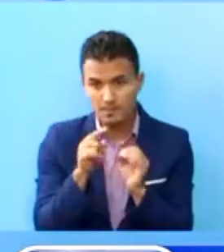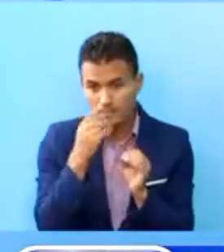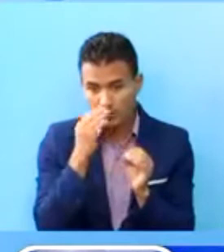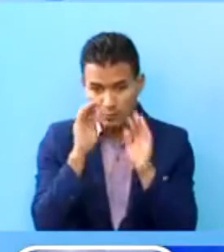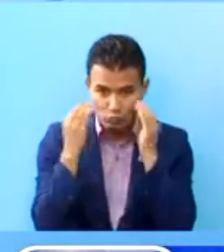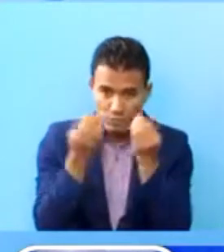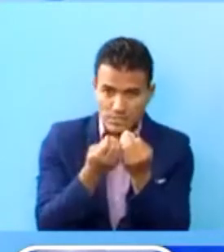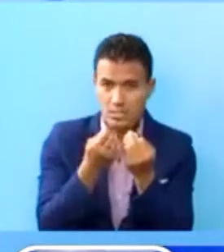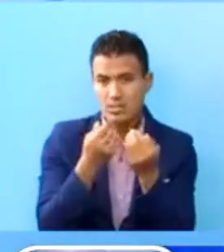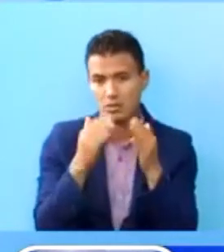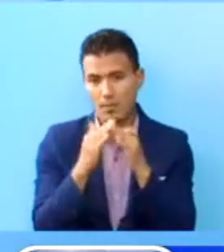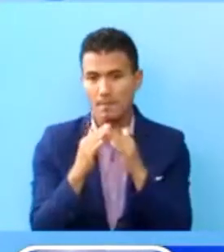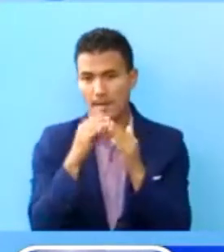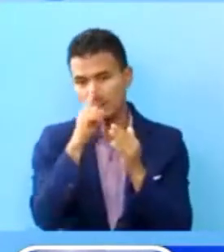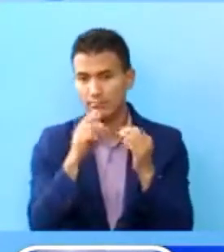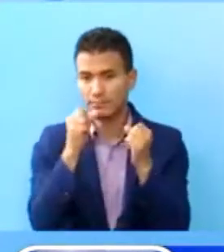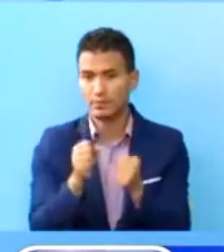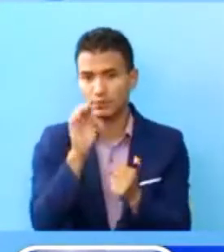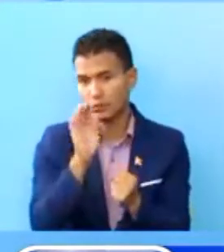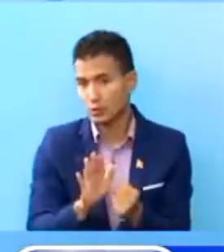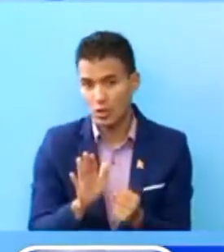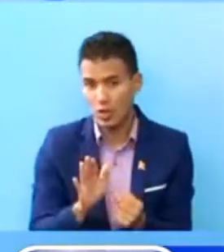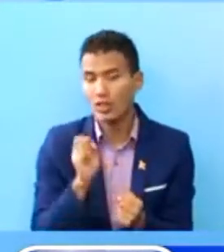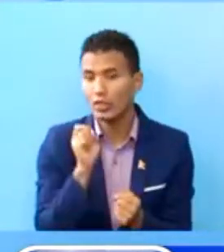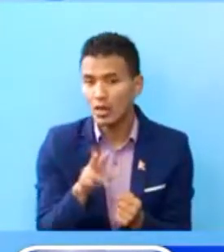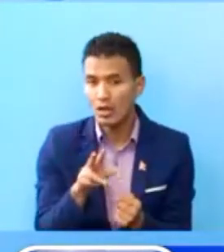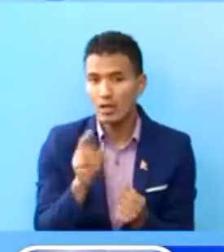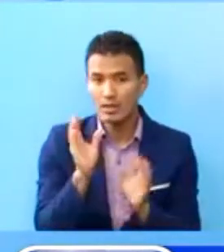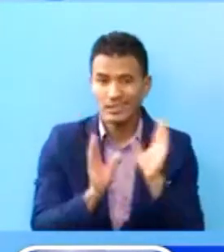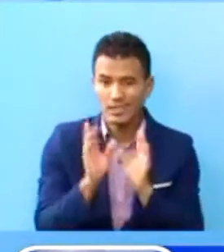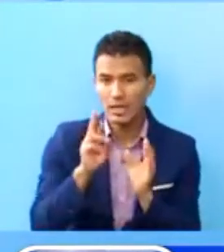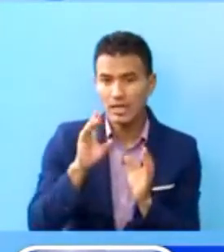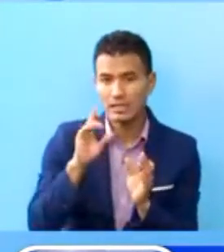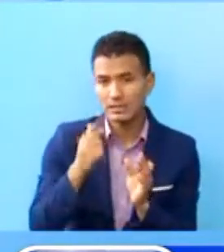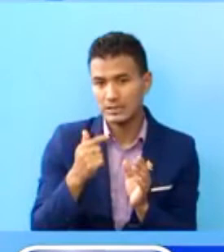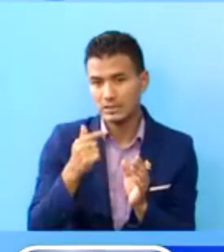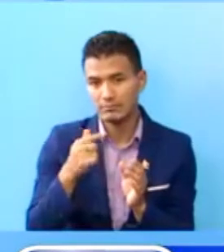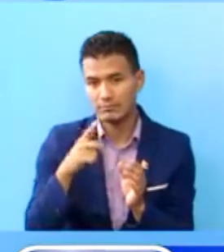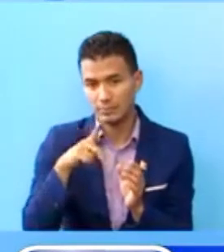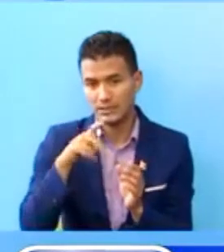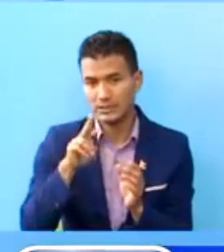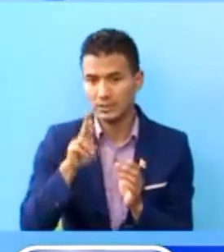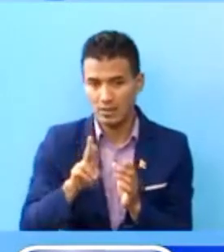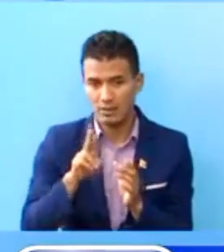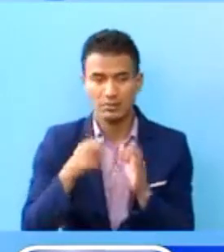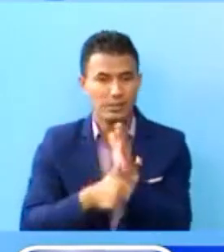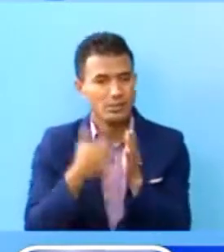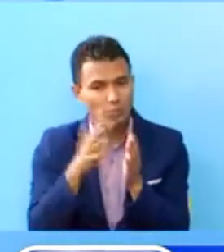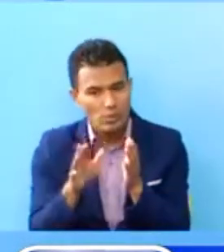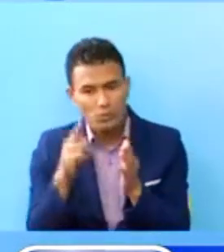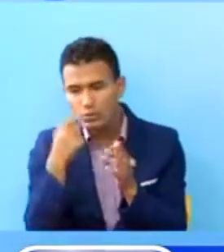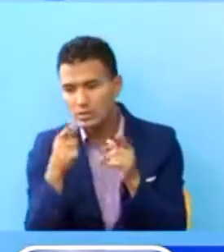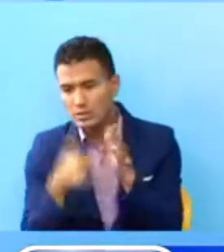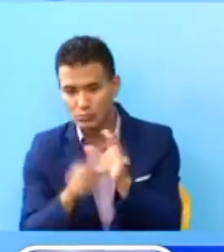उहाँहरू सुरक्षित तरिकाले होम आइसोलेसन जान सक्ने अवस्था हो भने, यदि आरटिपिसिआर गरेर पनि आउनुभयो र कोही गरेर आउनु भएको छैन